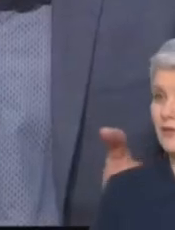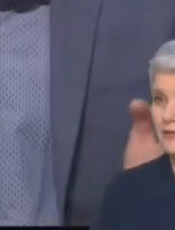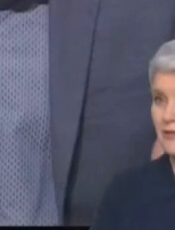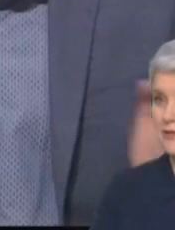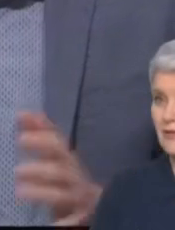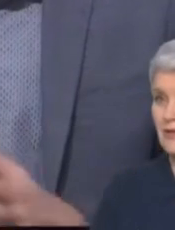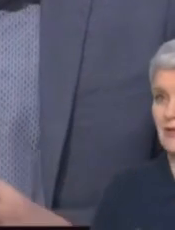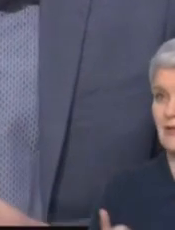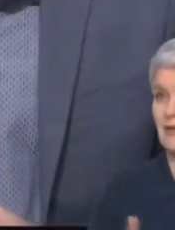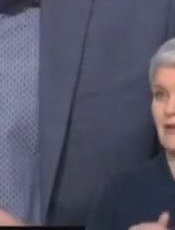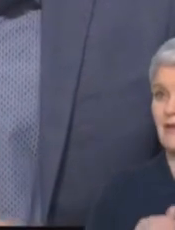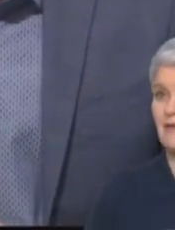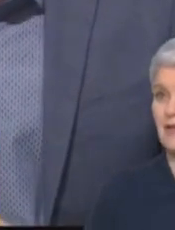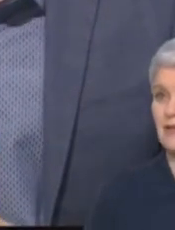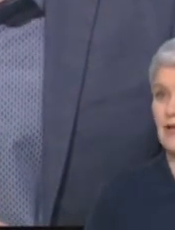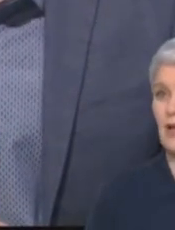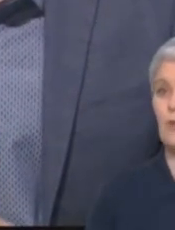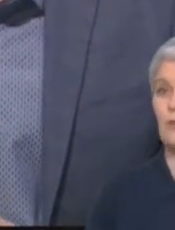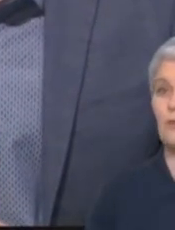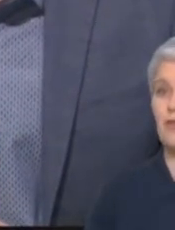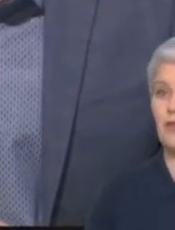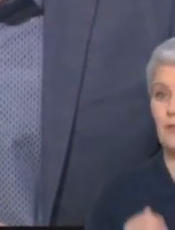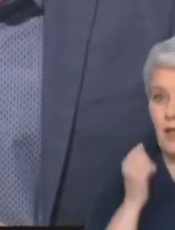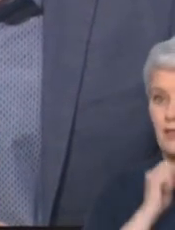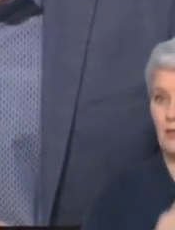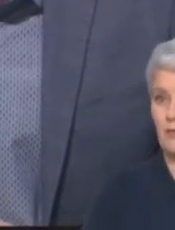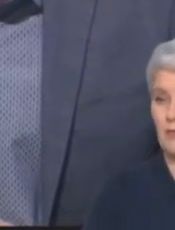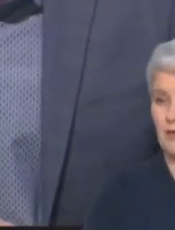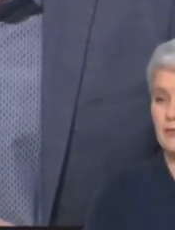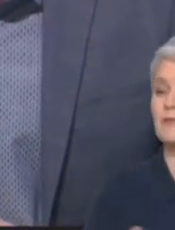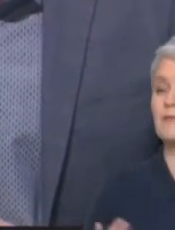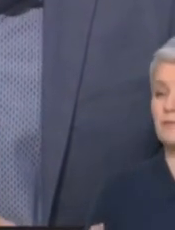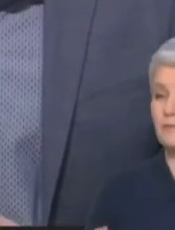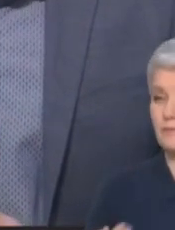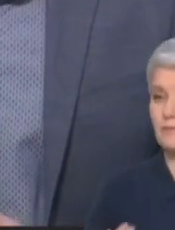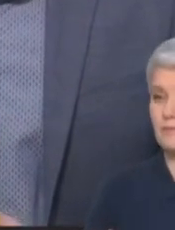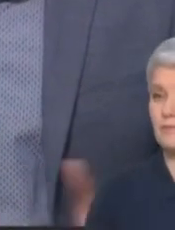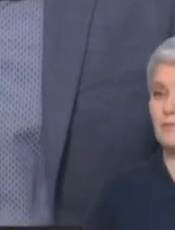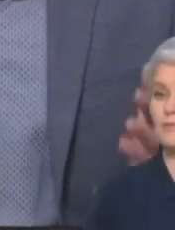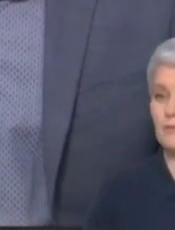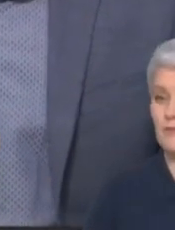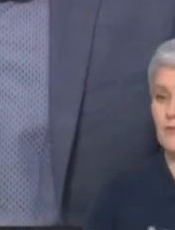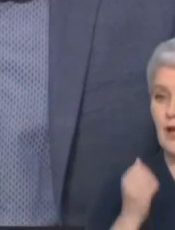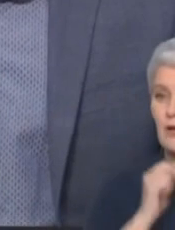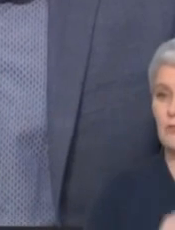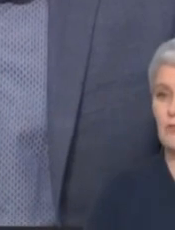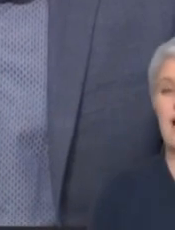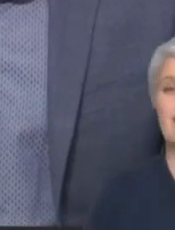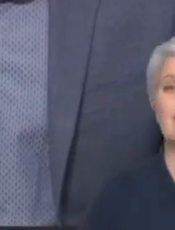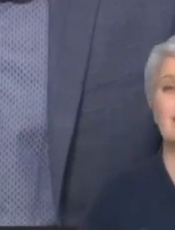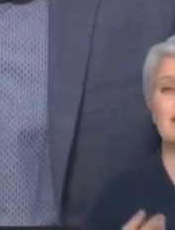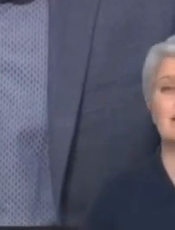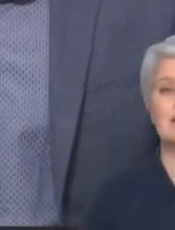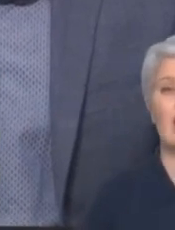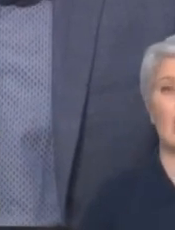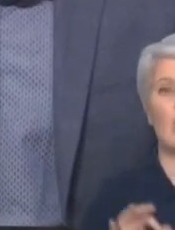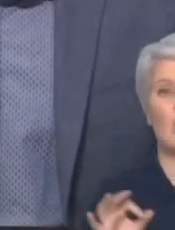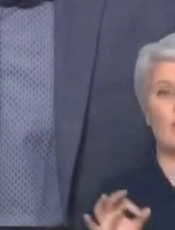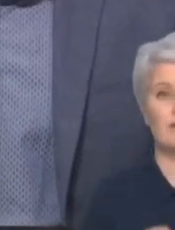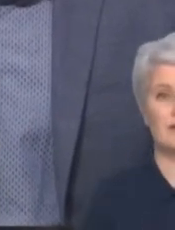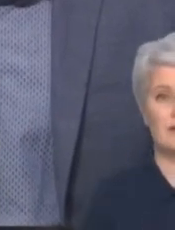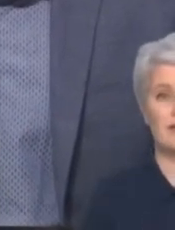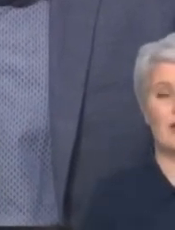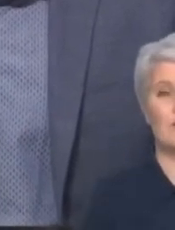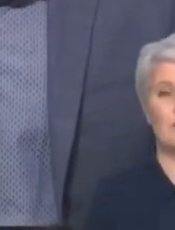на зараз. Це фактично мова про мінімальну пенсію, правильно? Так, так, про мінімальні стандарти. А наскільки оцей коефіцієнт? Я ж так розумію, що